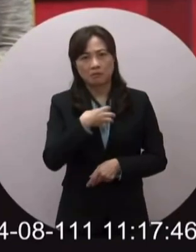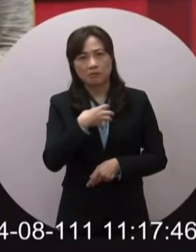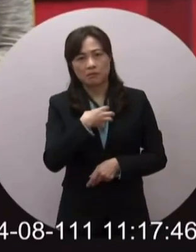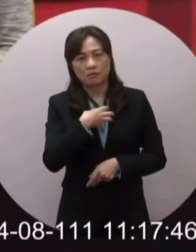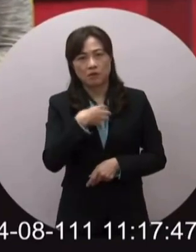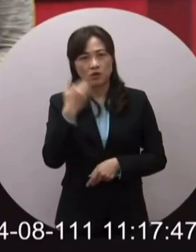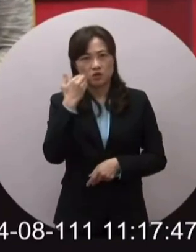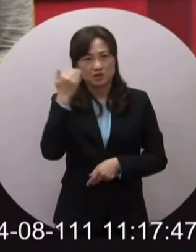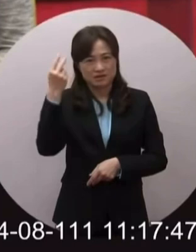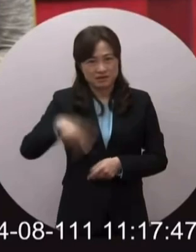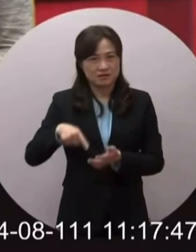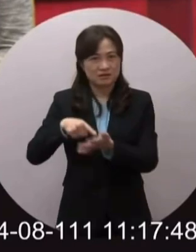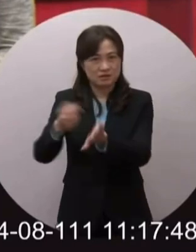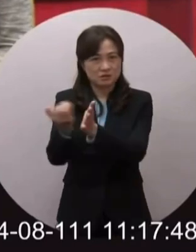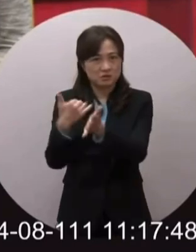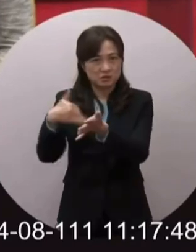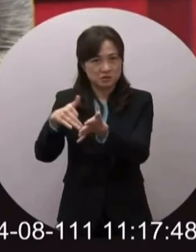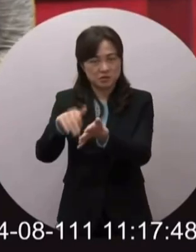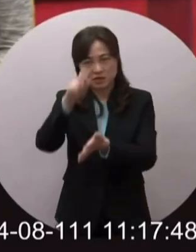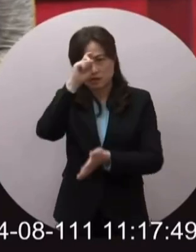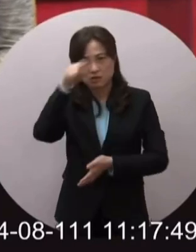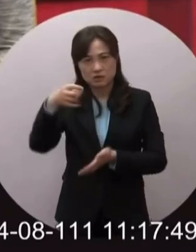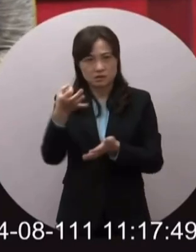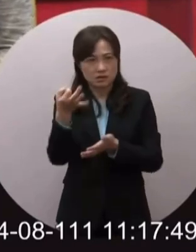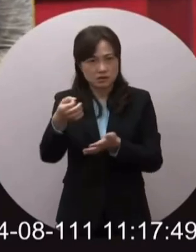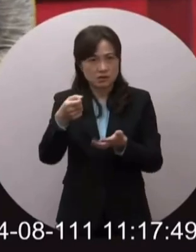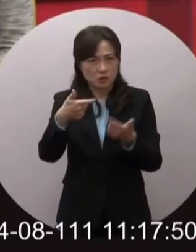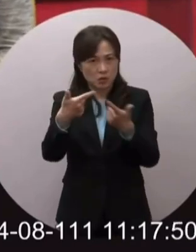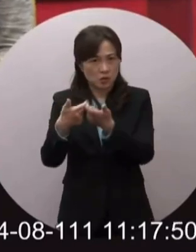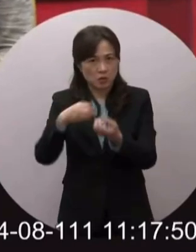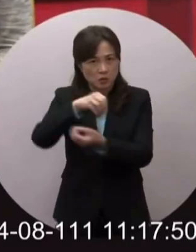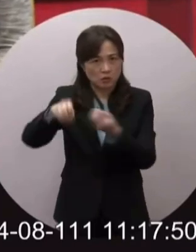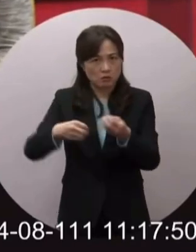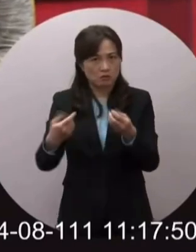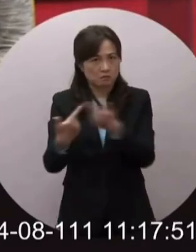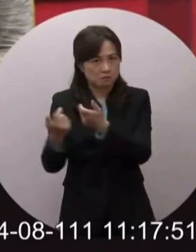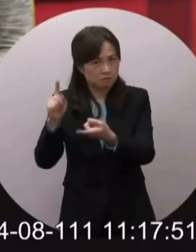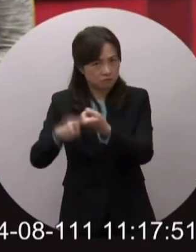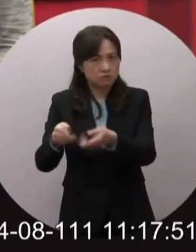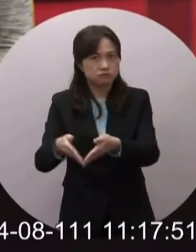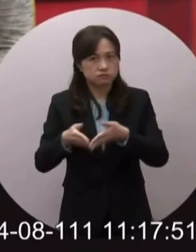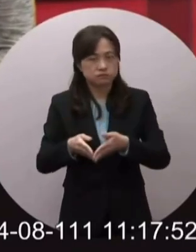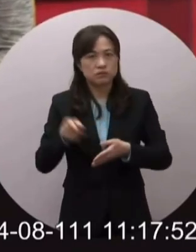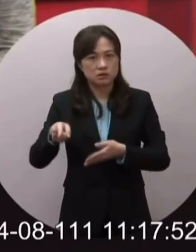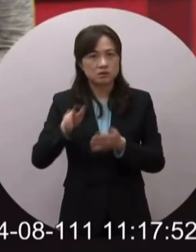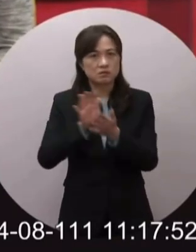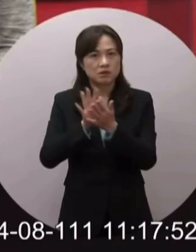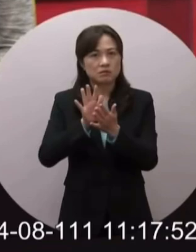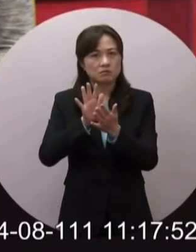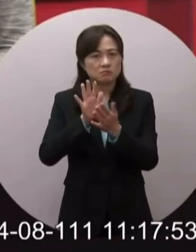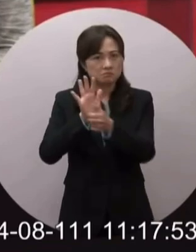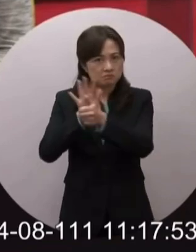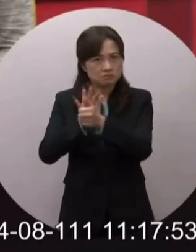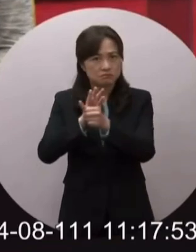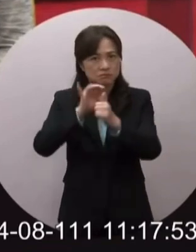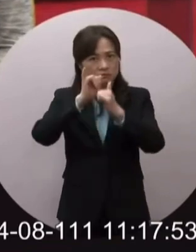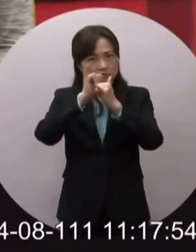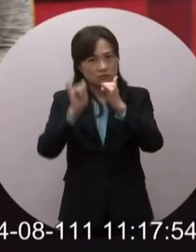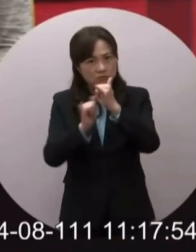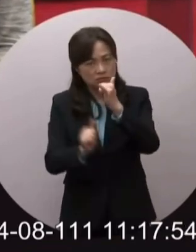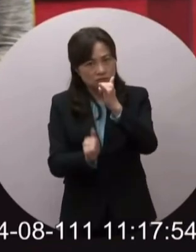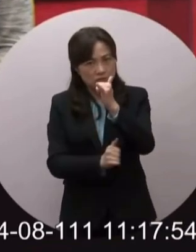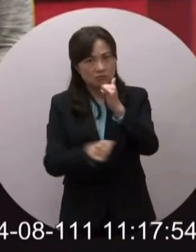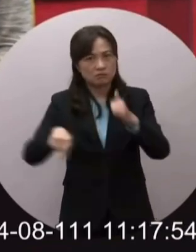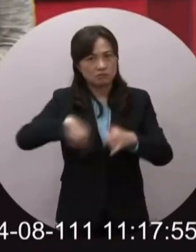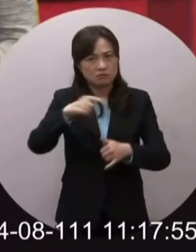这还要编预算，我们这是希望钱要用在刀口上。好，所以这个部分，我觉得都必须要，也要为未来子孙必须要做相关的